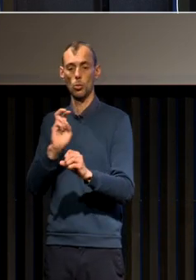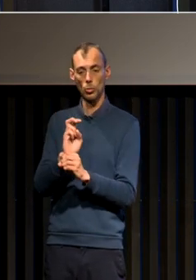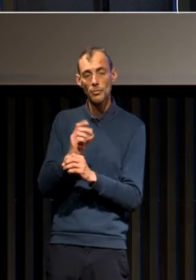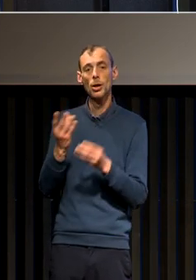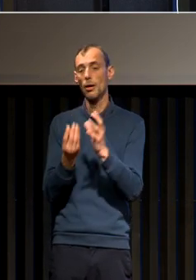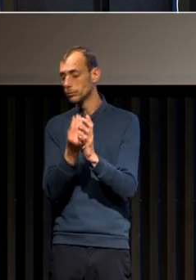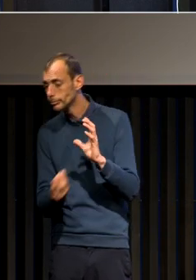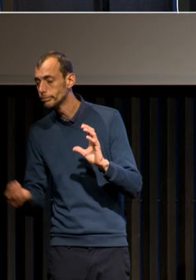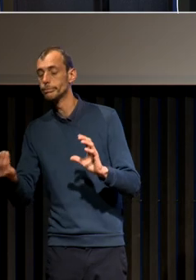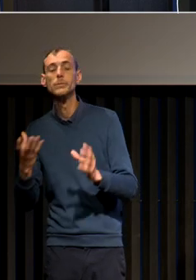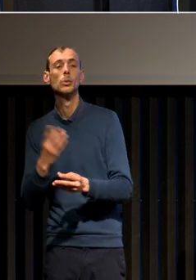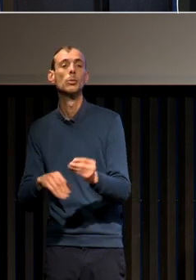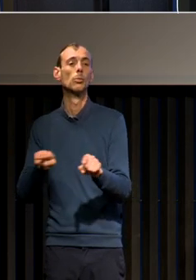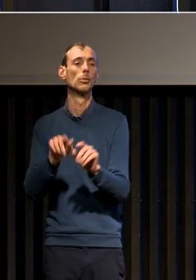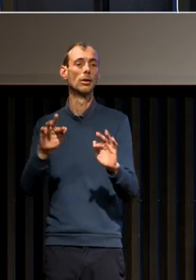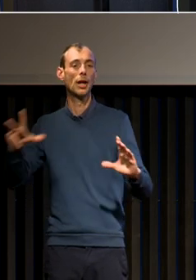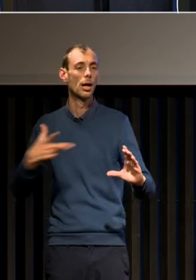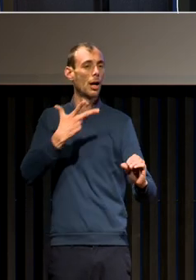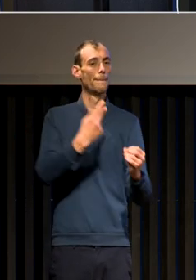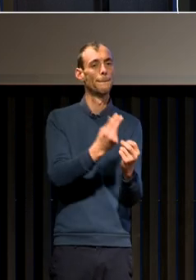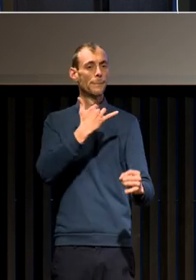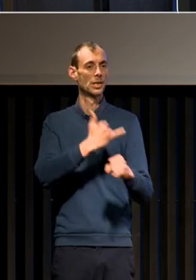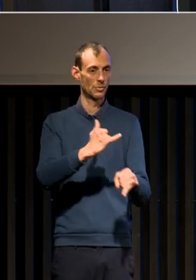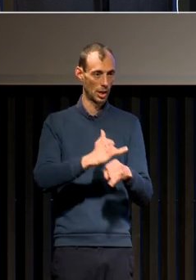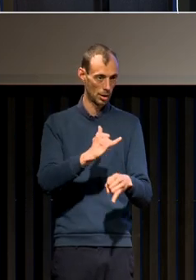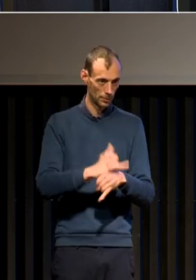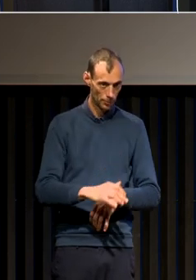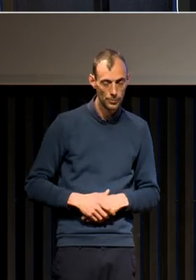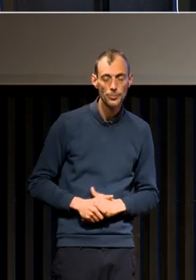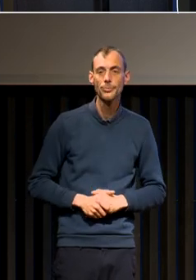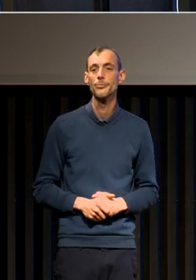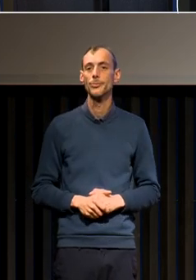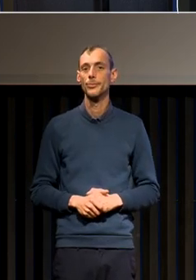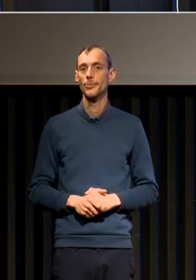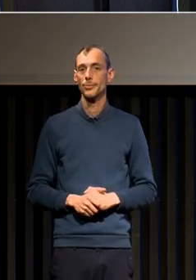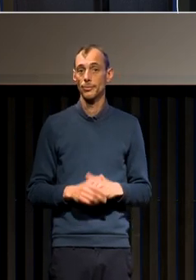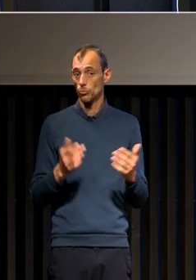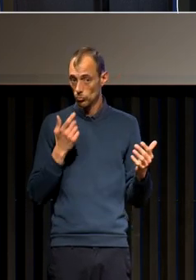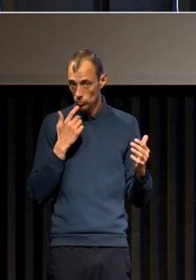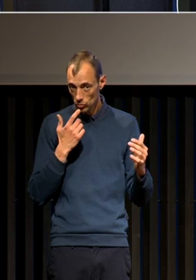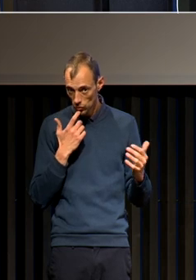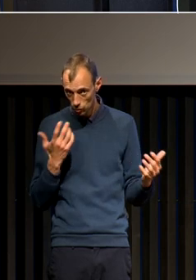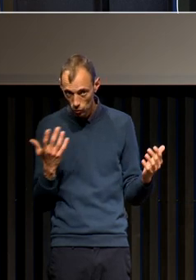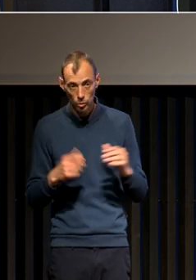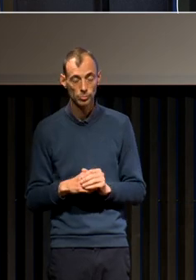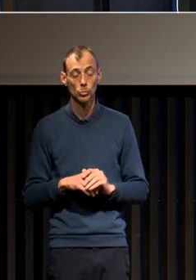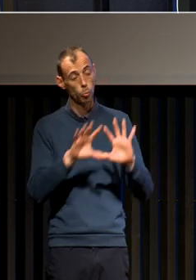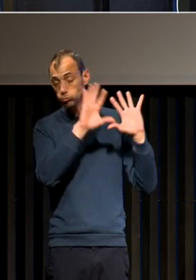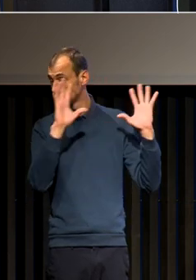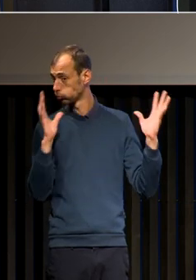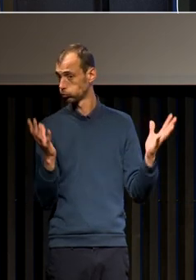et l'insémination artificielle. En gros, ce sont les procédés qui